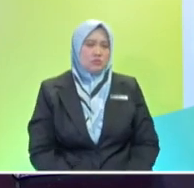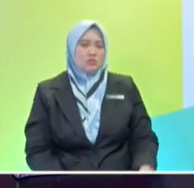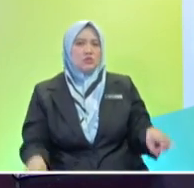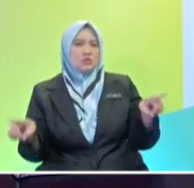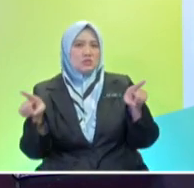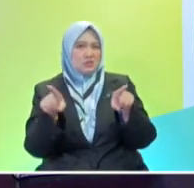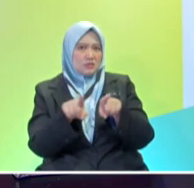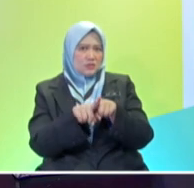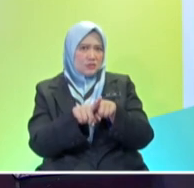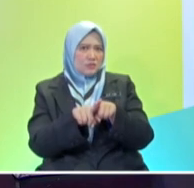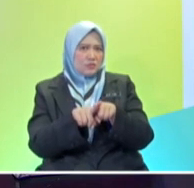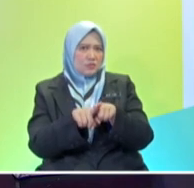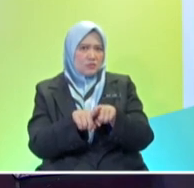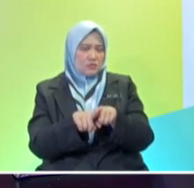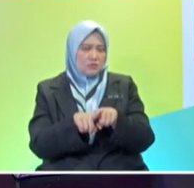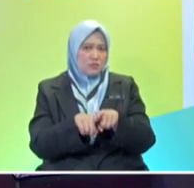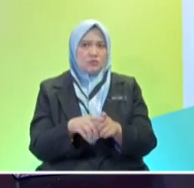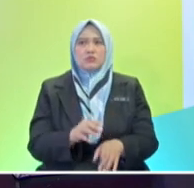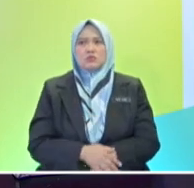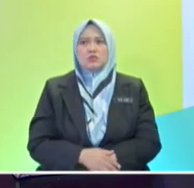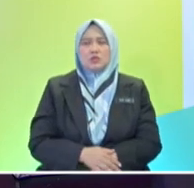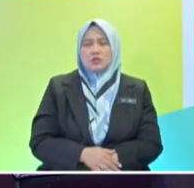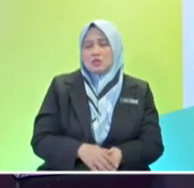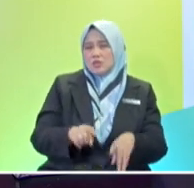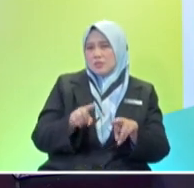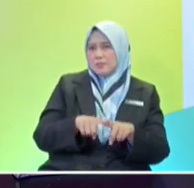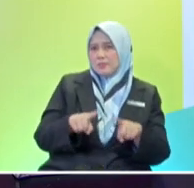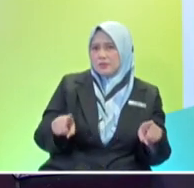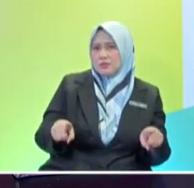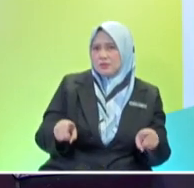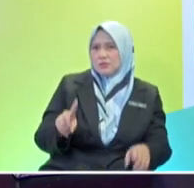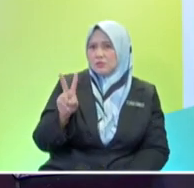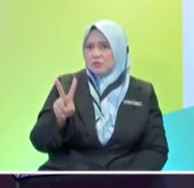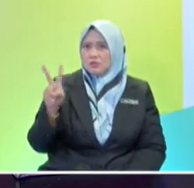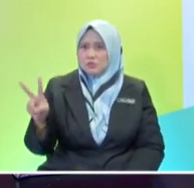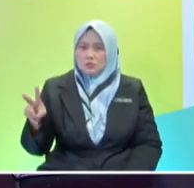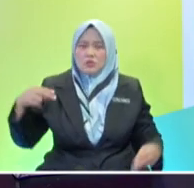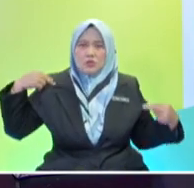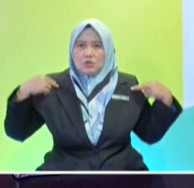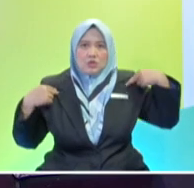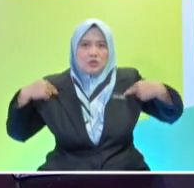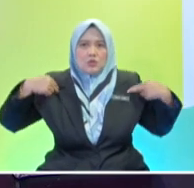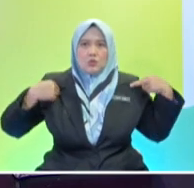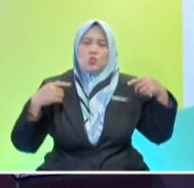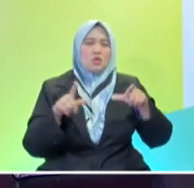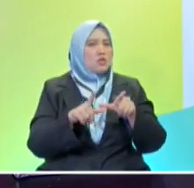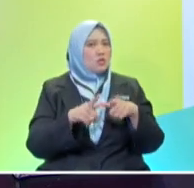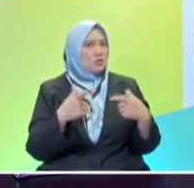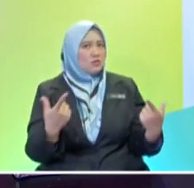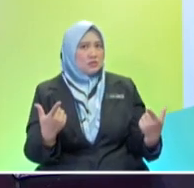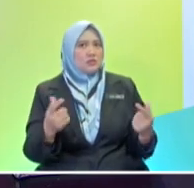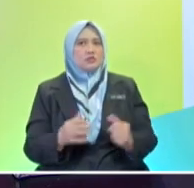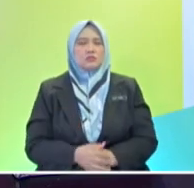sama. Tapi cikgu nak bagi clue untuk Mira, sebenarnya kedua-dua haiwan ini ialah haiwan yang berbeza tau Mira. Oh, ya ke? Okey, sekarang cikgu